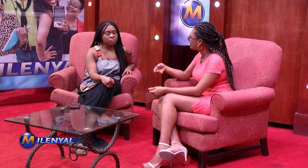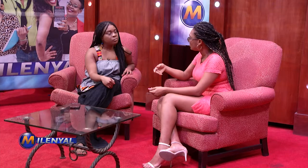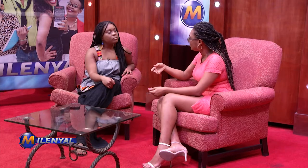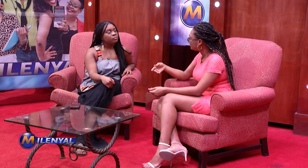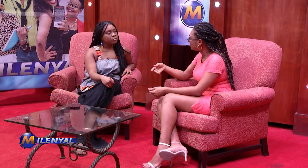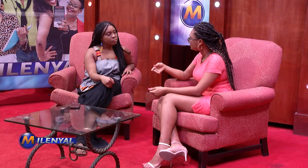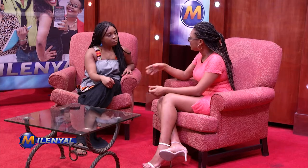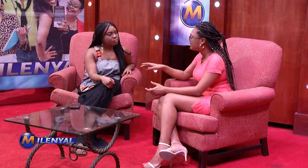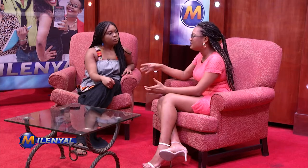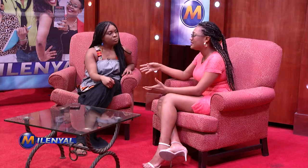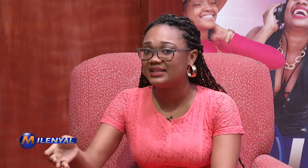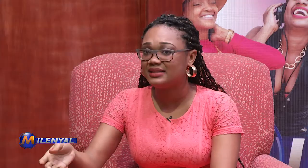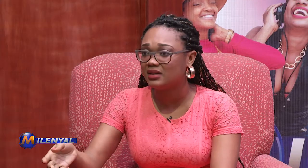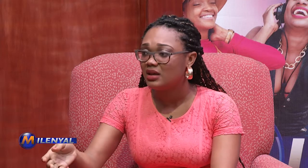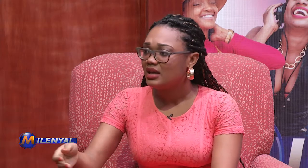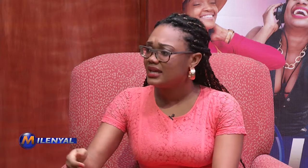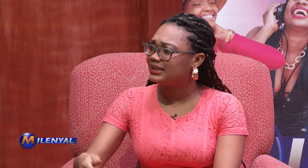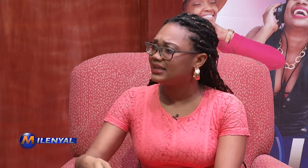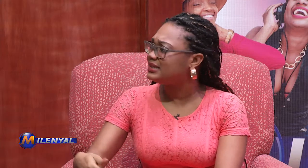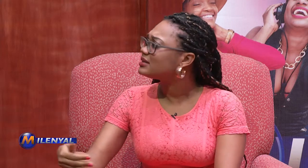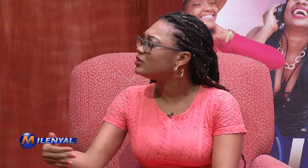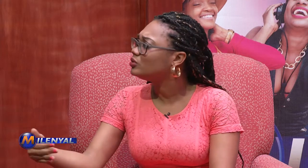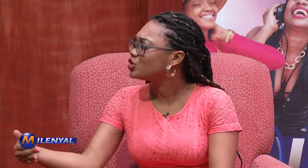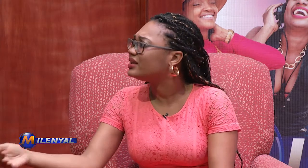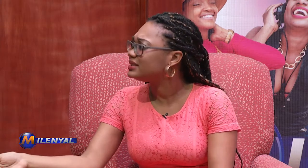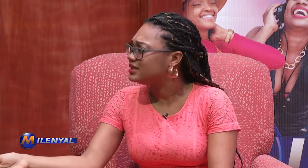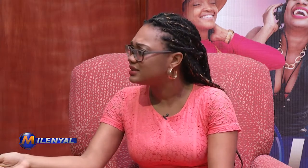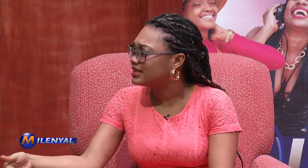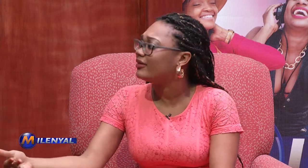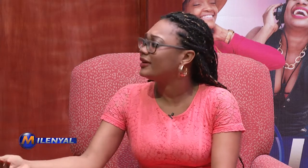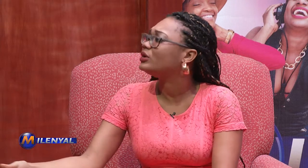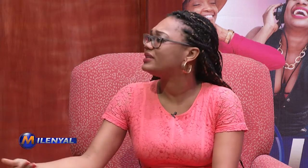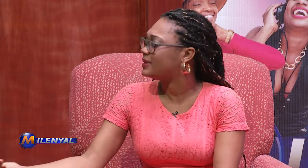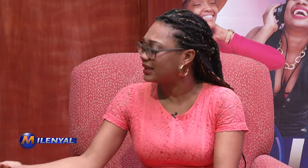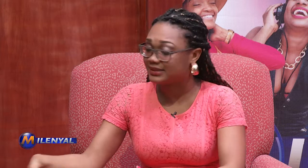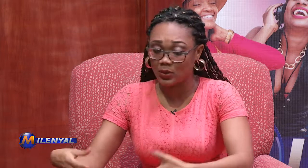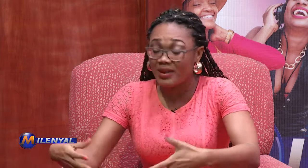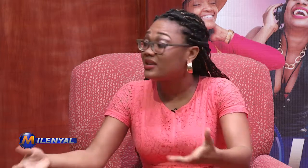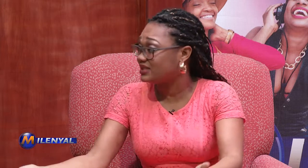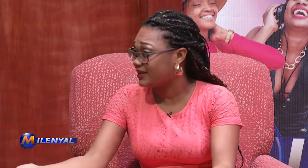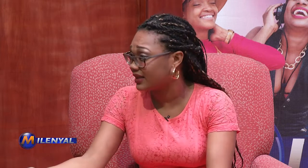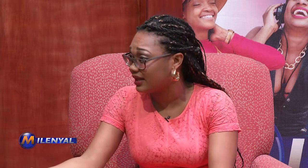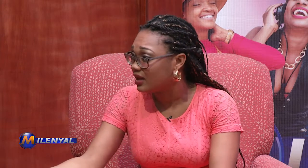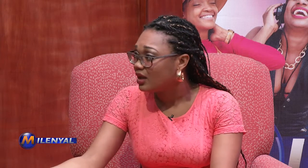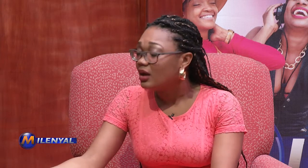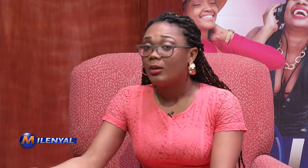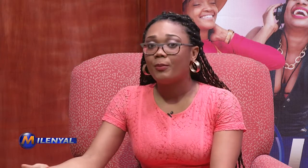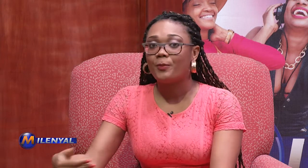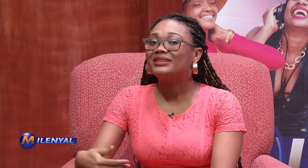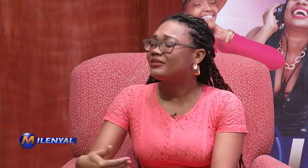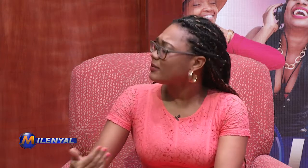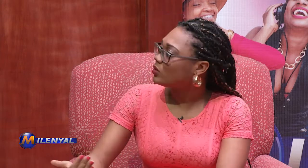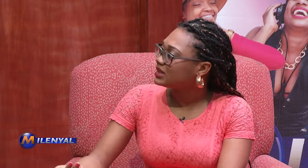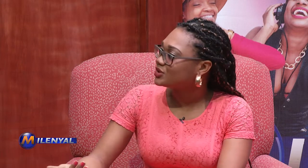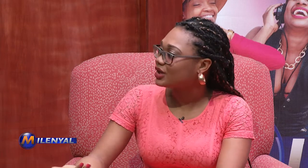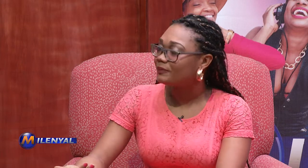à samedi chaud, qui célébrait ses 10 ans, et elle était 10 nous jeunes artistes. C'est avec eux qu'elle fait spectacle. C'est eux-mêmes qui font spectacle là. Moi,